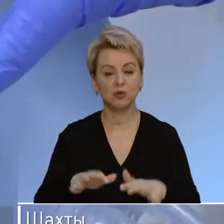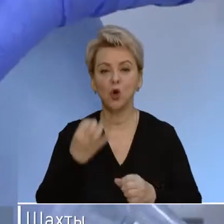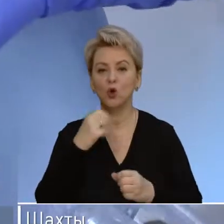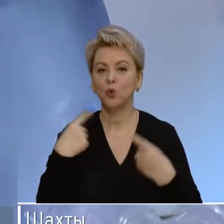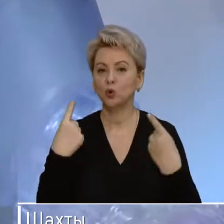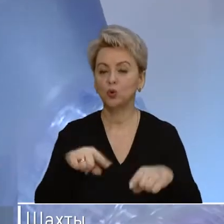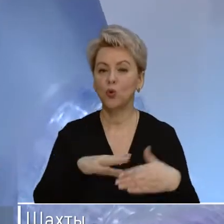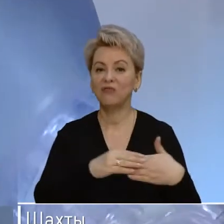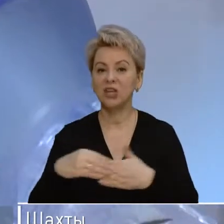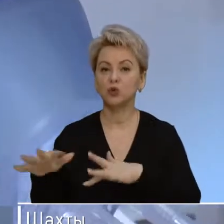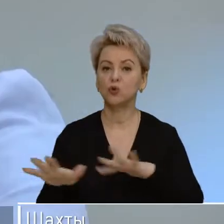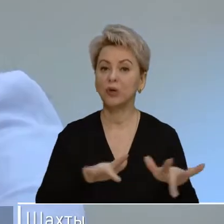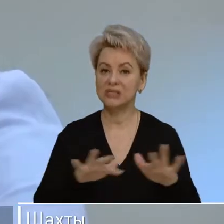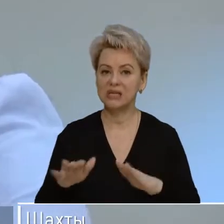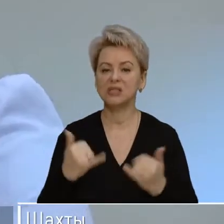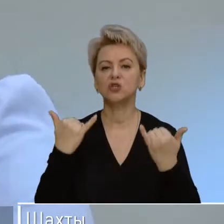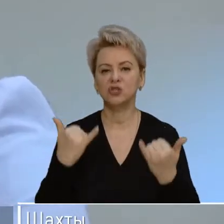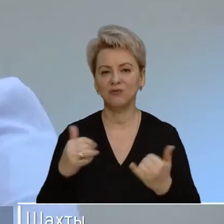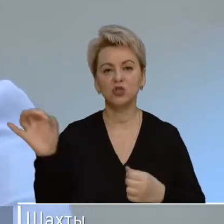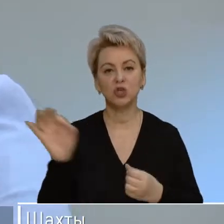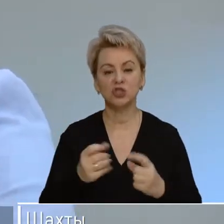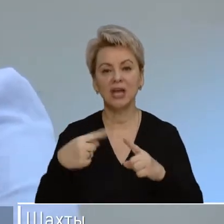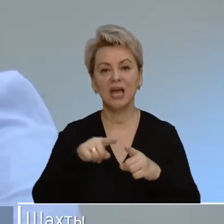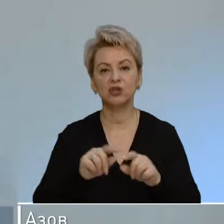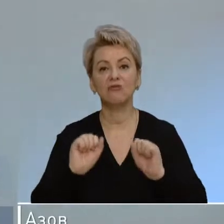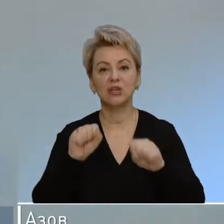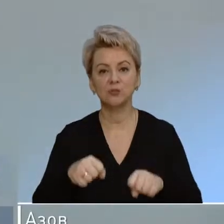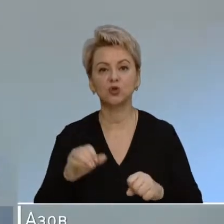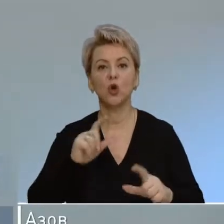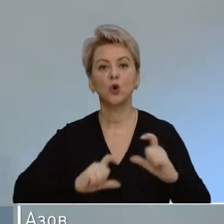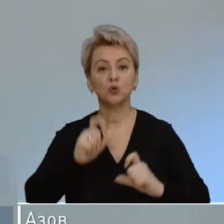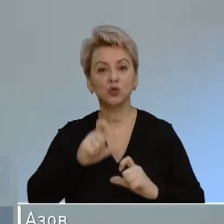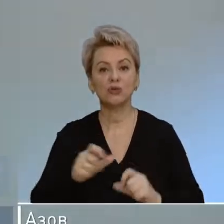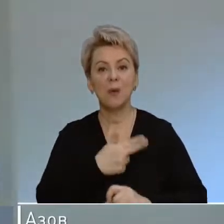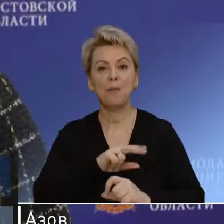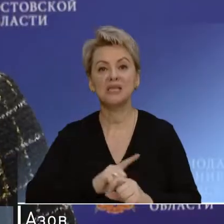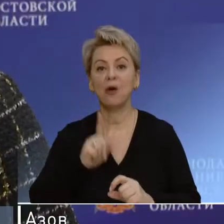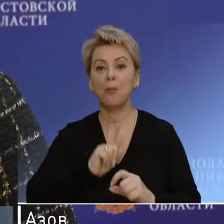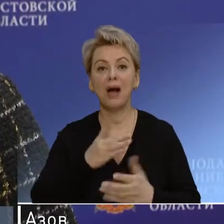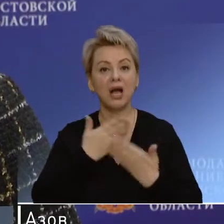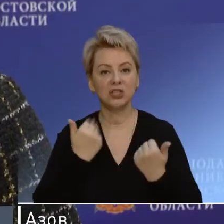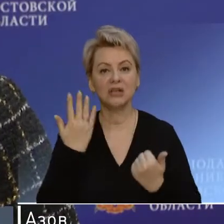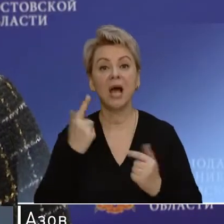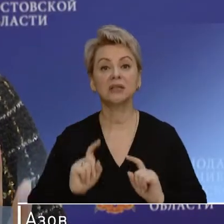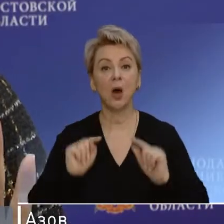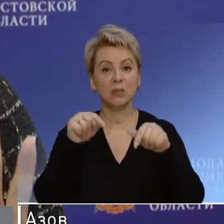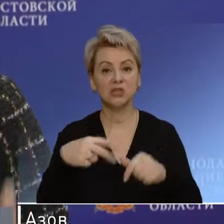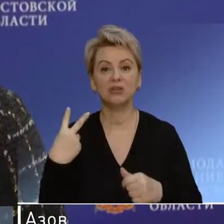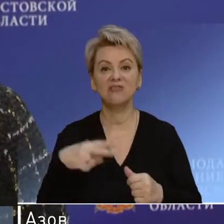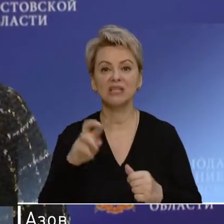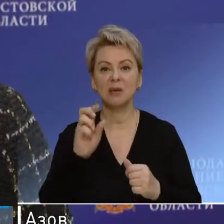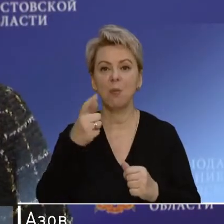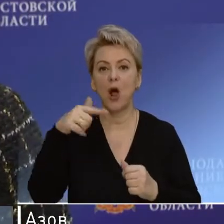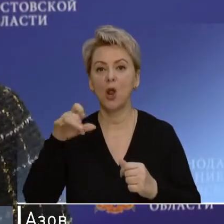любую другую волонтерскую деятельность. На сегодняшний момент этой возможности у студентов-медиков пока нет. При поступлении 20